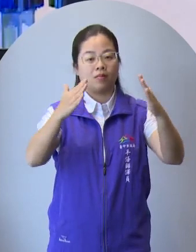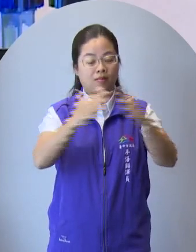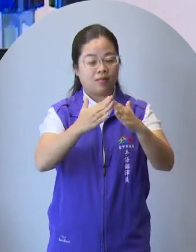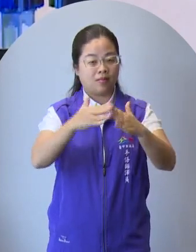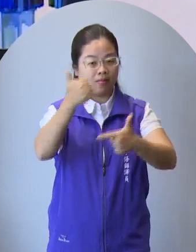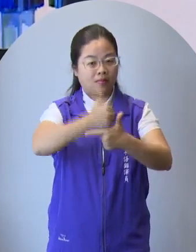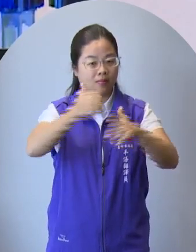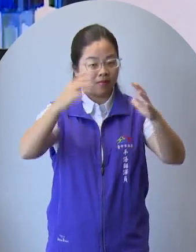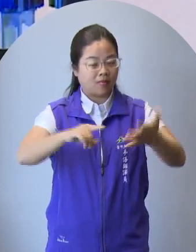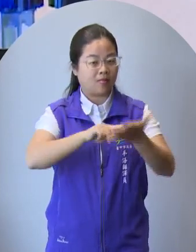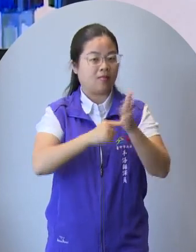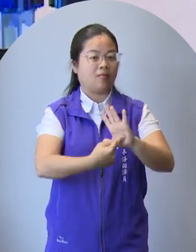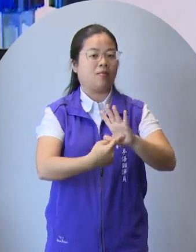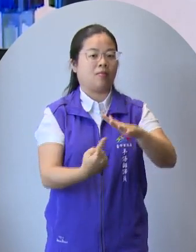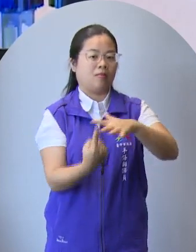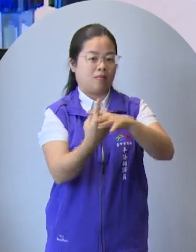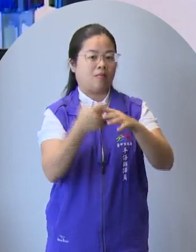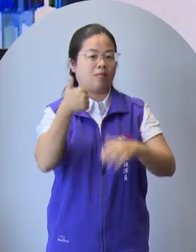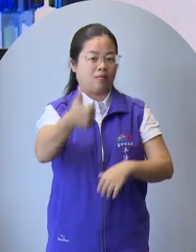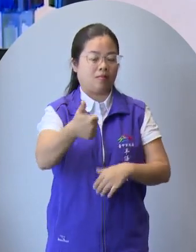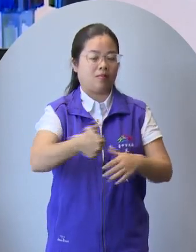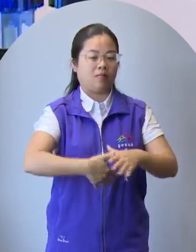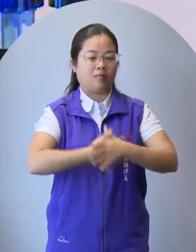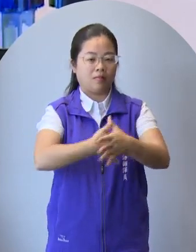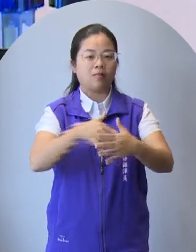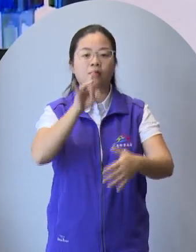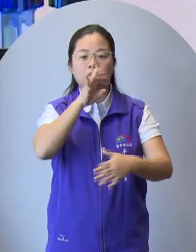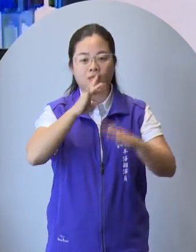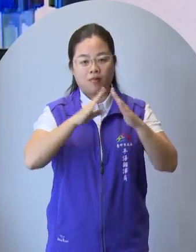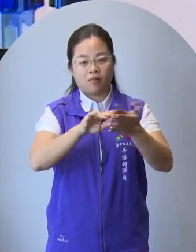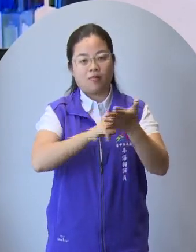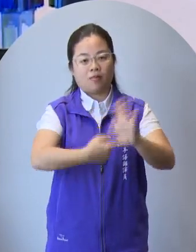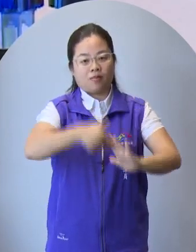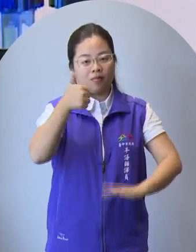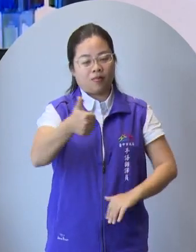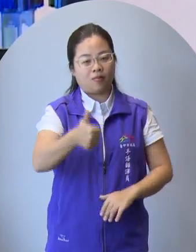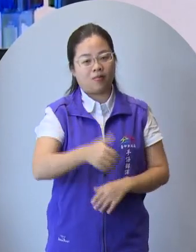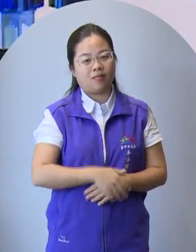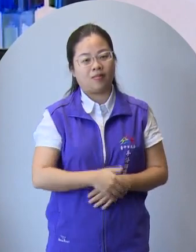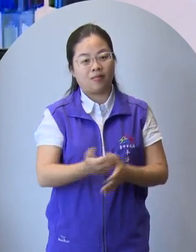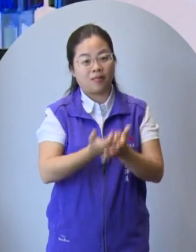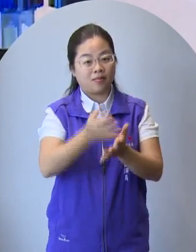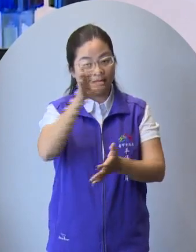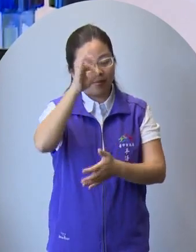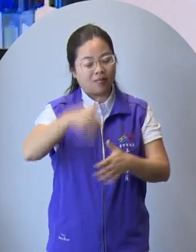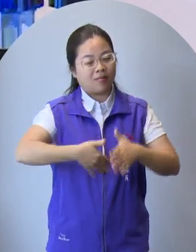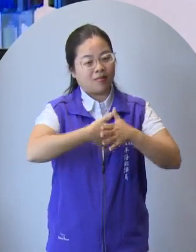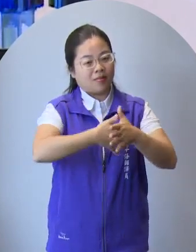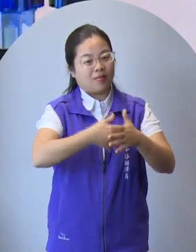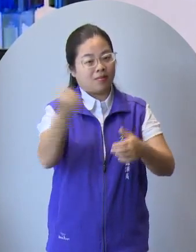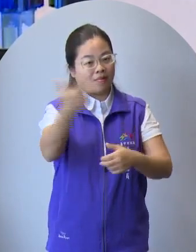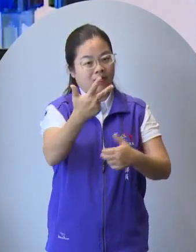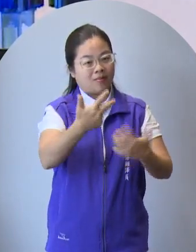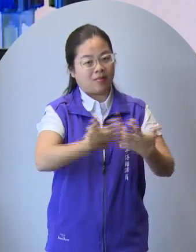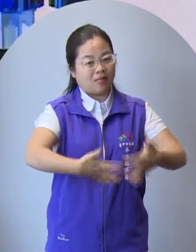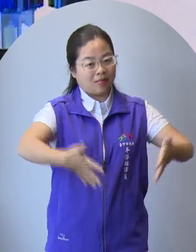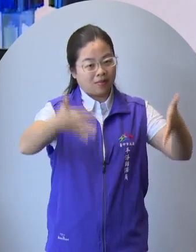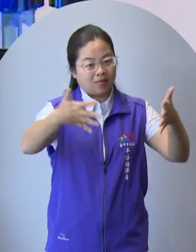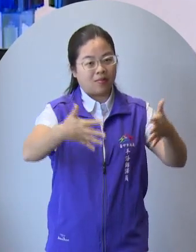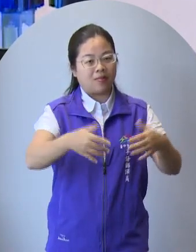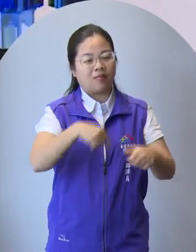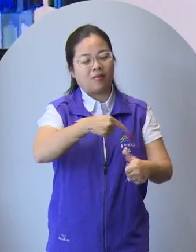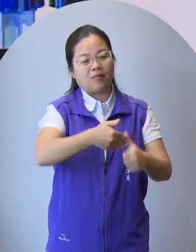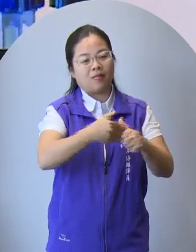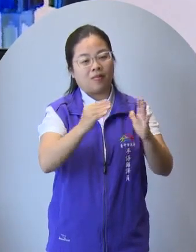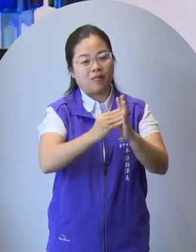建设卓越奖哈。那本市的成绩非常的好，分别刚才看到现奖的7个机关，教